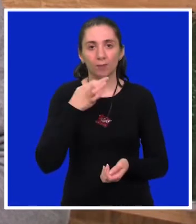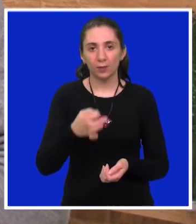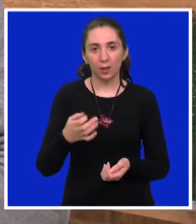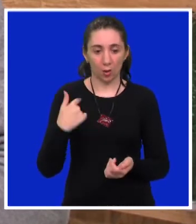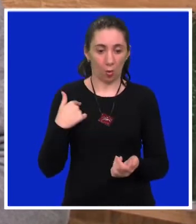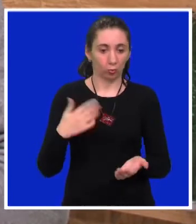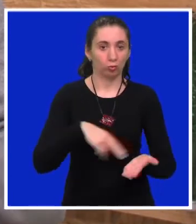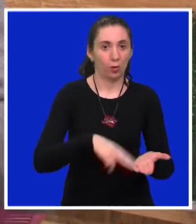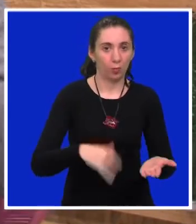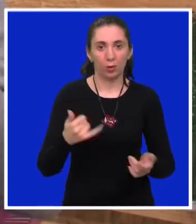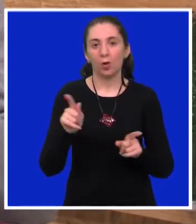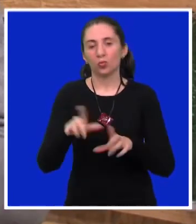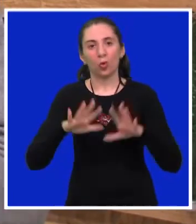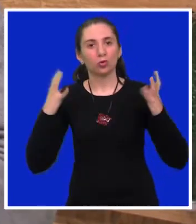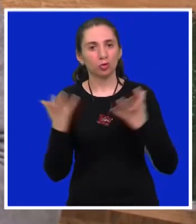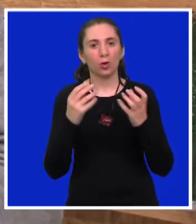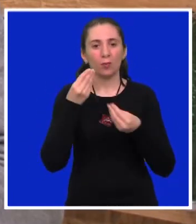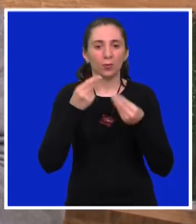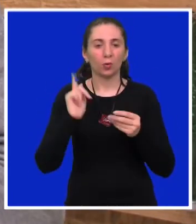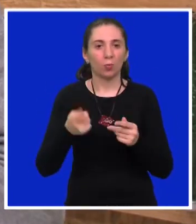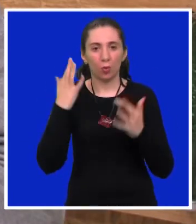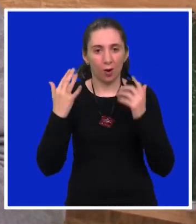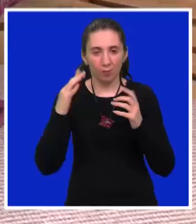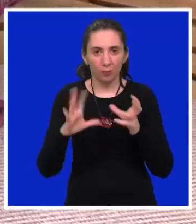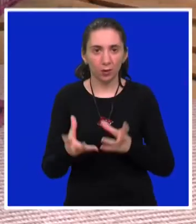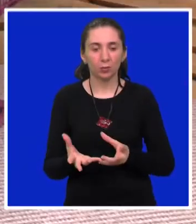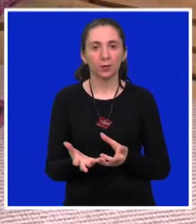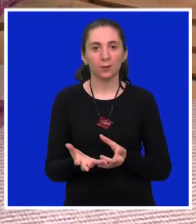će gradonačelnik potpisati ili neće, to je jedna šira priča o kojoj treba voditi brigu.